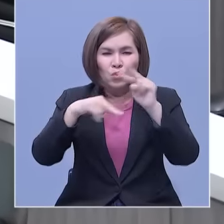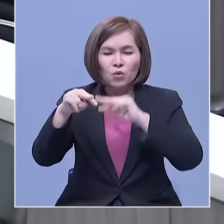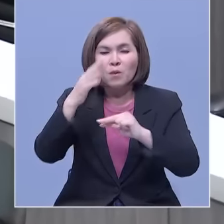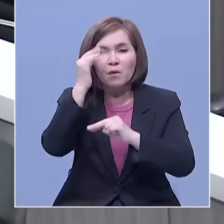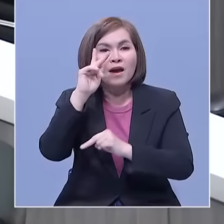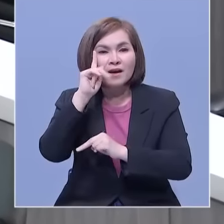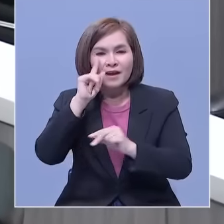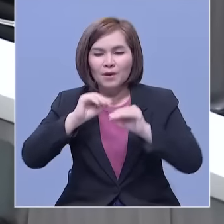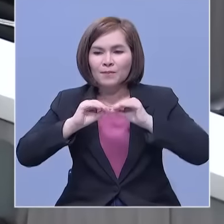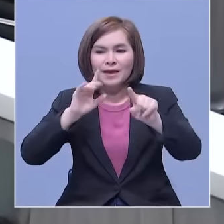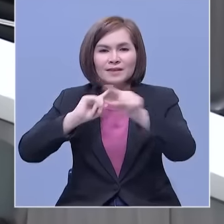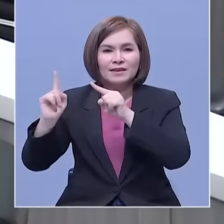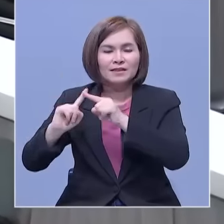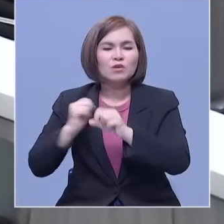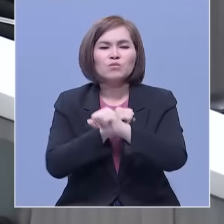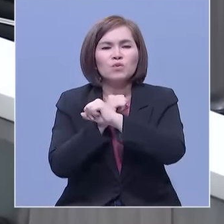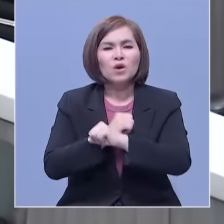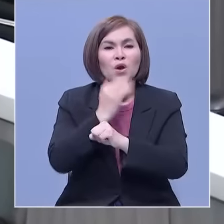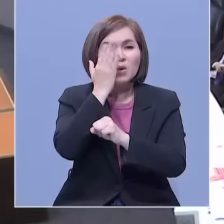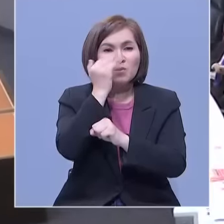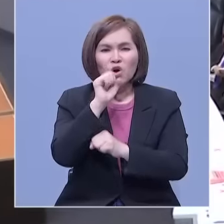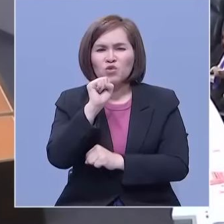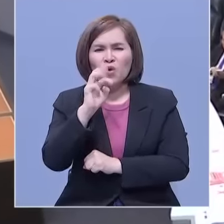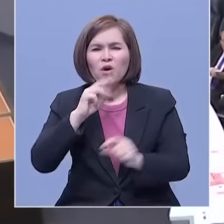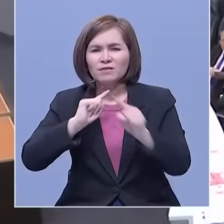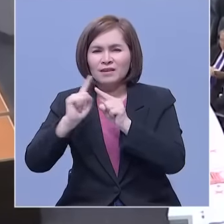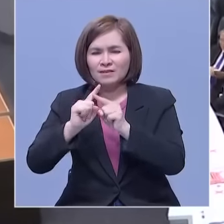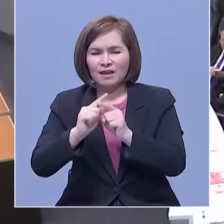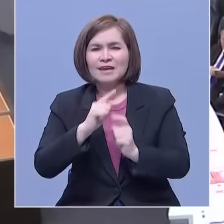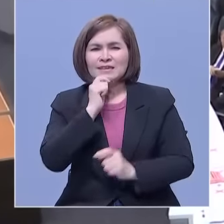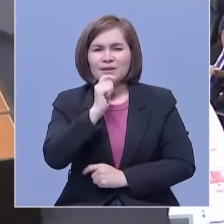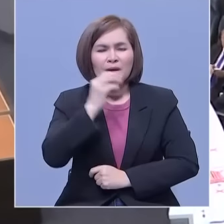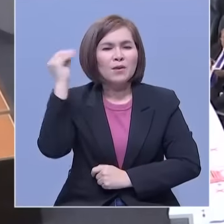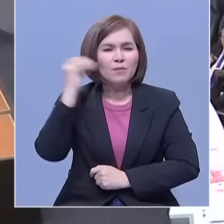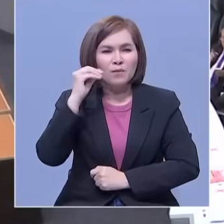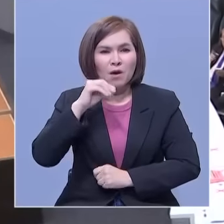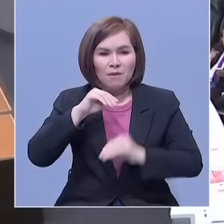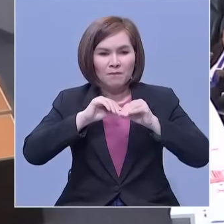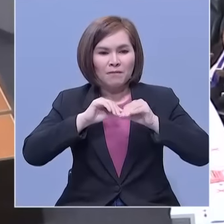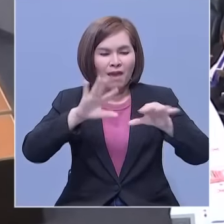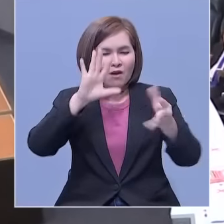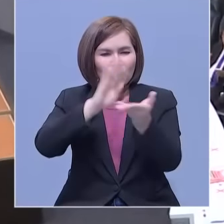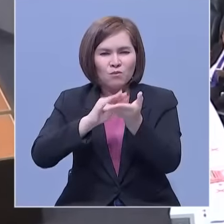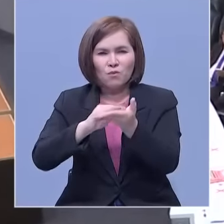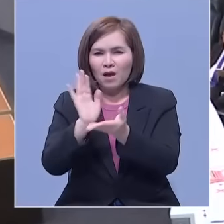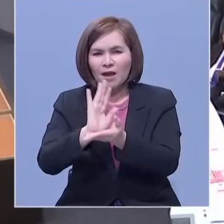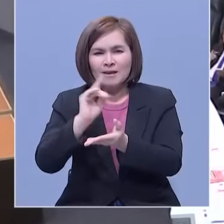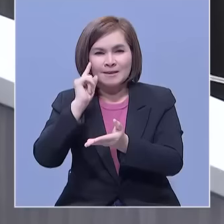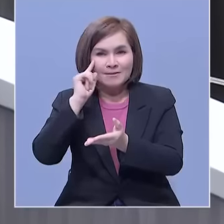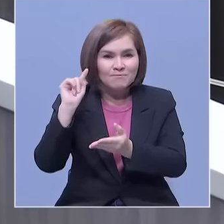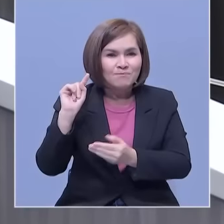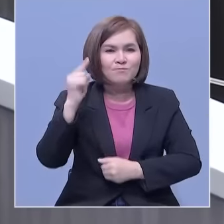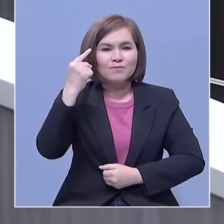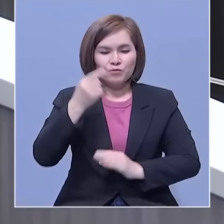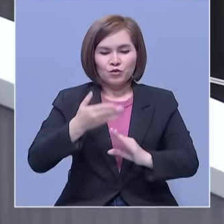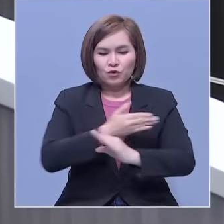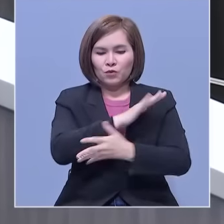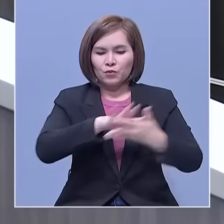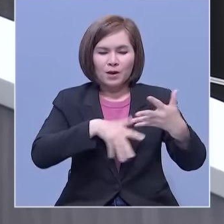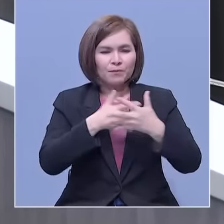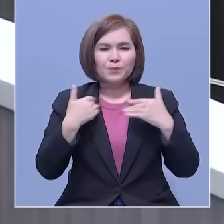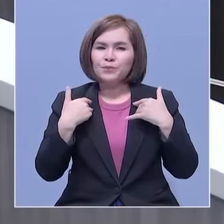ปอคือสวจเดี๋ยวจะให้สัมภาษเยอะเดี๋ยวรู้กันไปหมดนะคะและน่าจะเพิ่งคิดเกมนี้ขึ้นไม่ได้มีการวาง